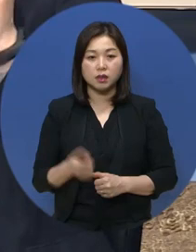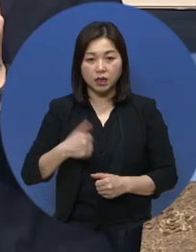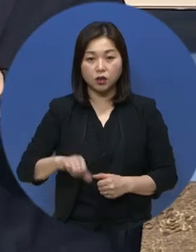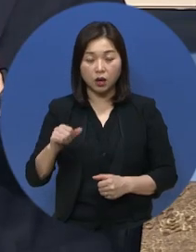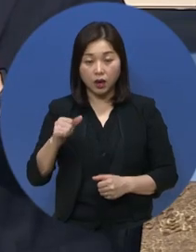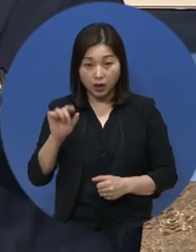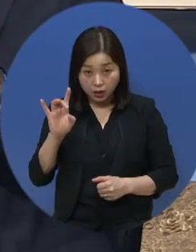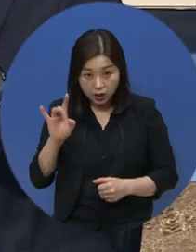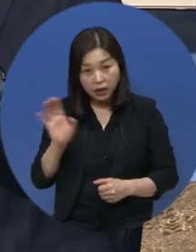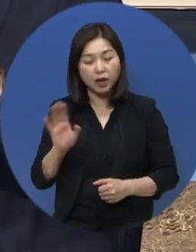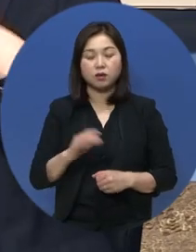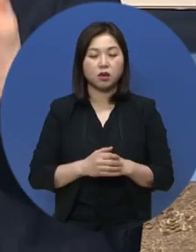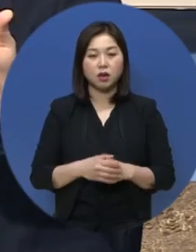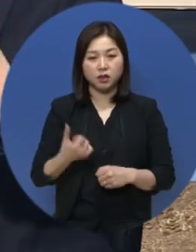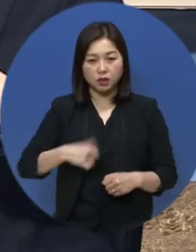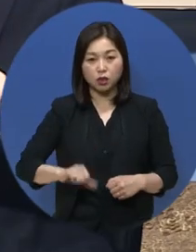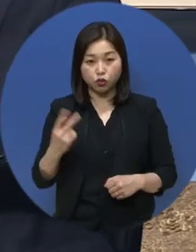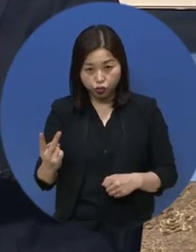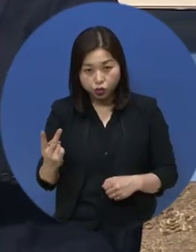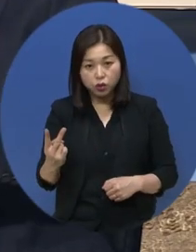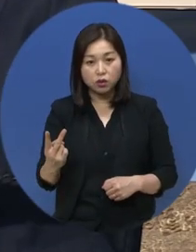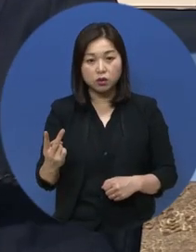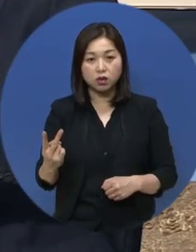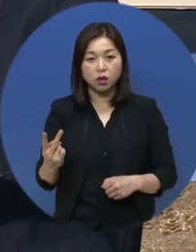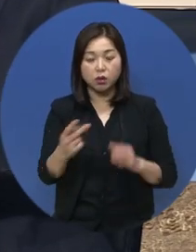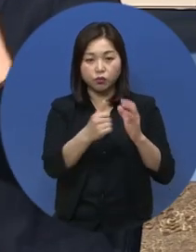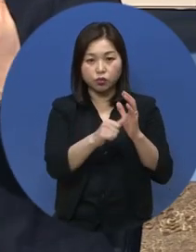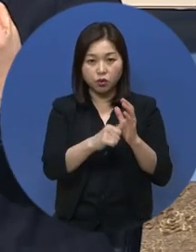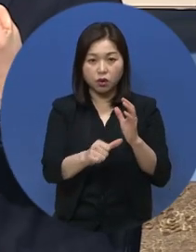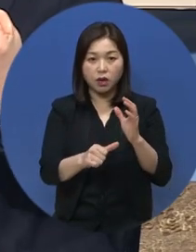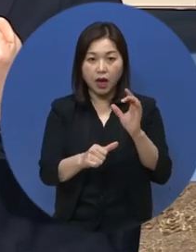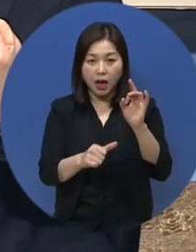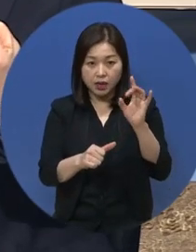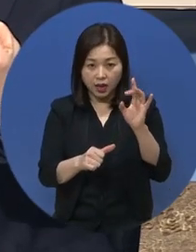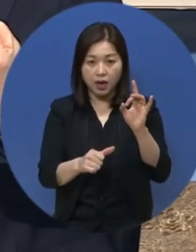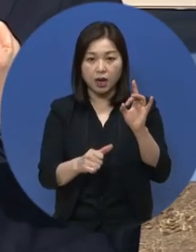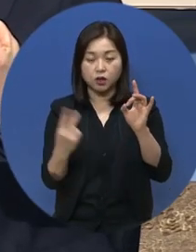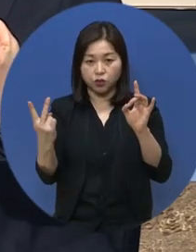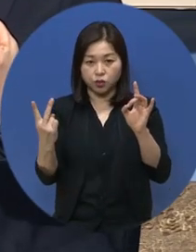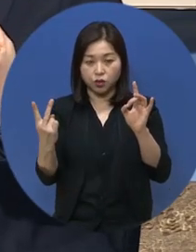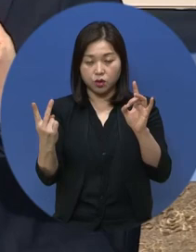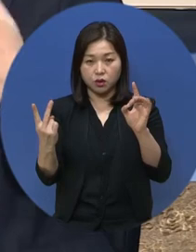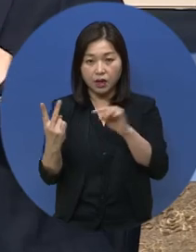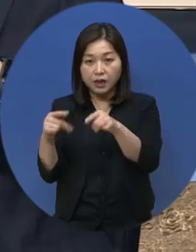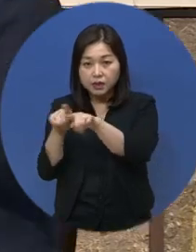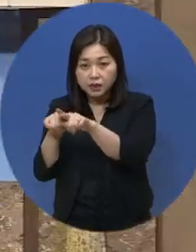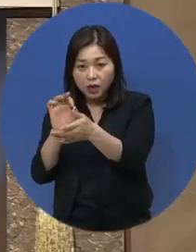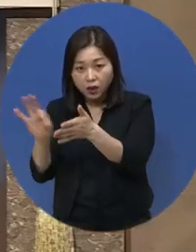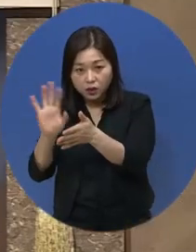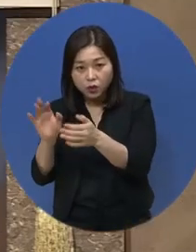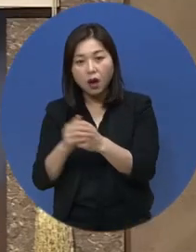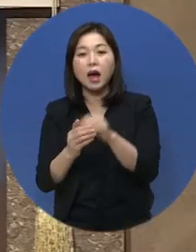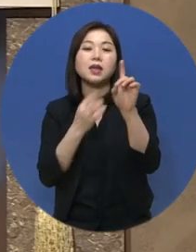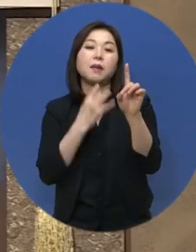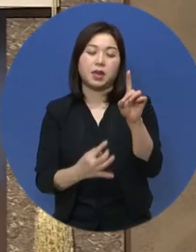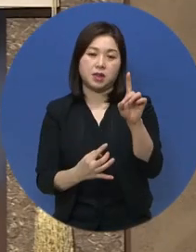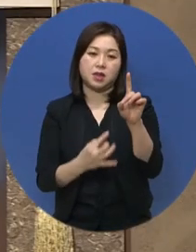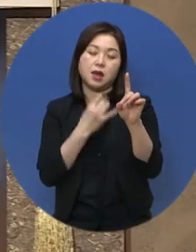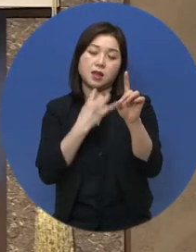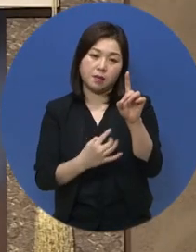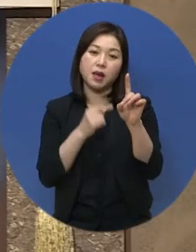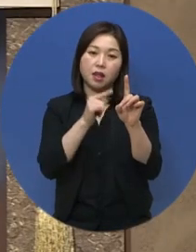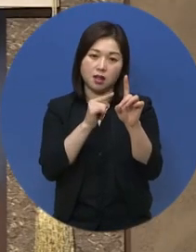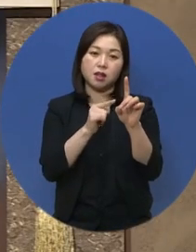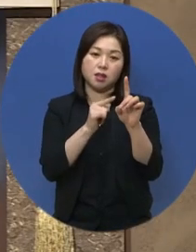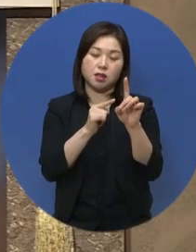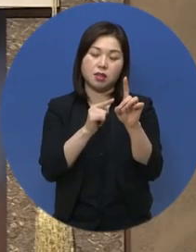아, 둘이 있는 물건이 하나예요. 하나다. 예. 그럼 어떻게 그럼 같이 쓰게 근데 혼자밖에 못 쓰는 거예요. 배분에서는 항상 이런 문제가